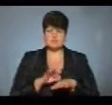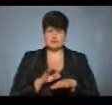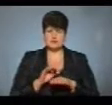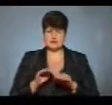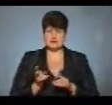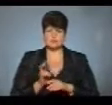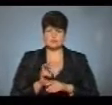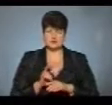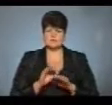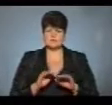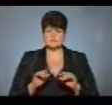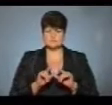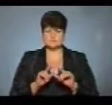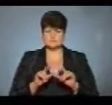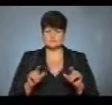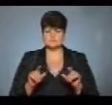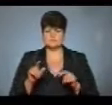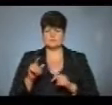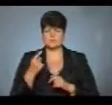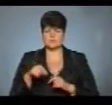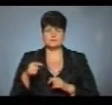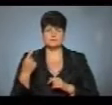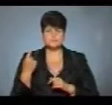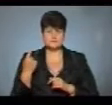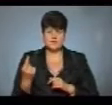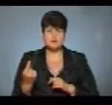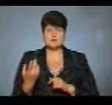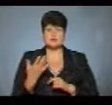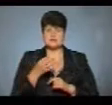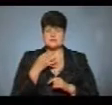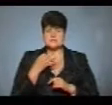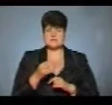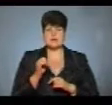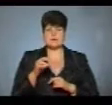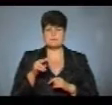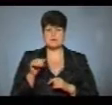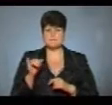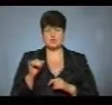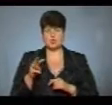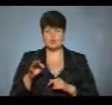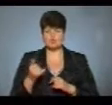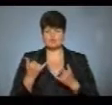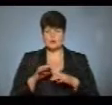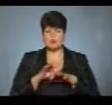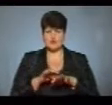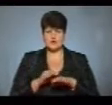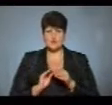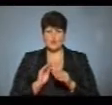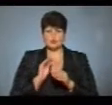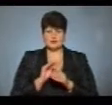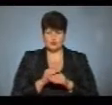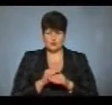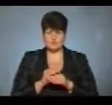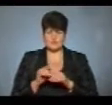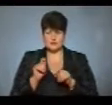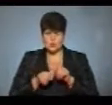навчальний заклад номер 1 в Тернополі. Як повідомила епідеміолог обласного лабораторного центру Марія Павєлєва, сьогодні проводять додаткові